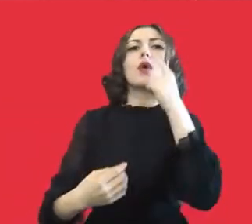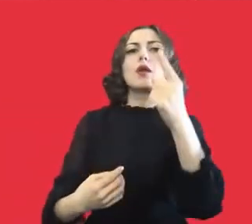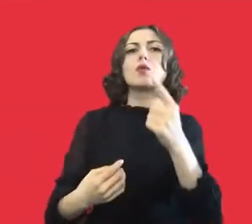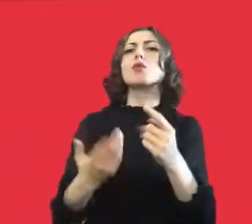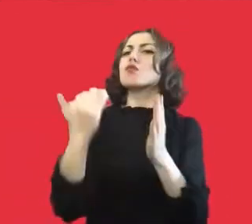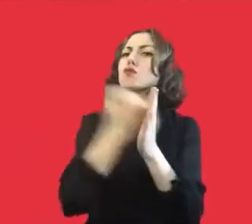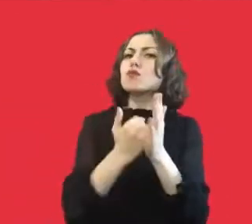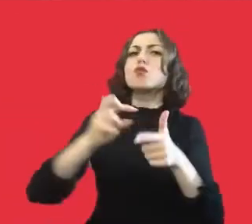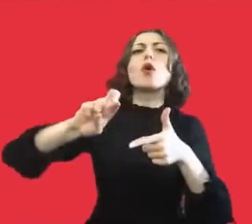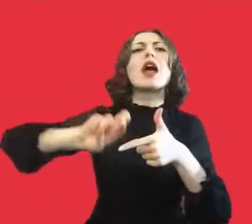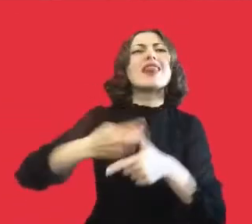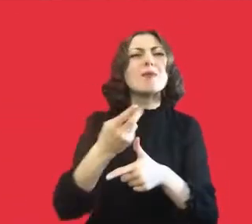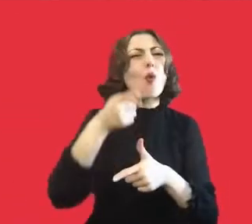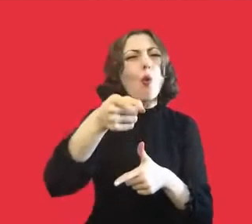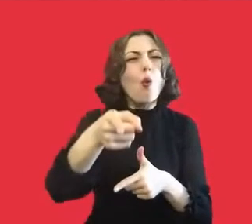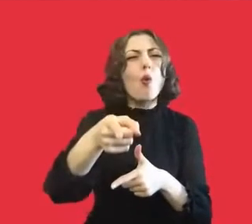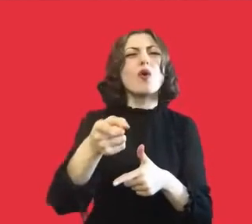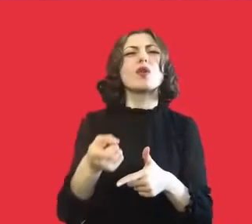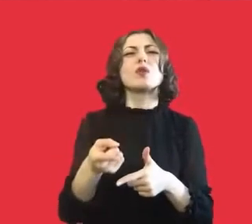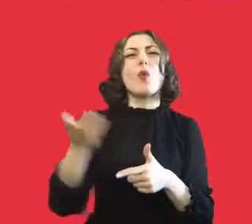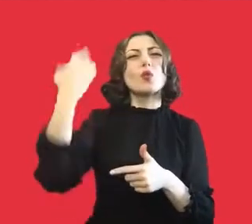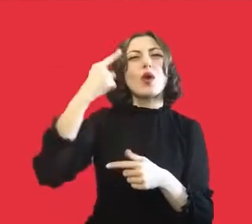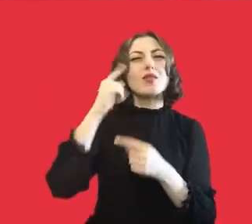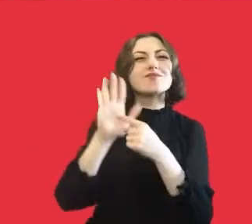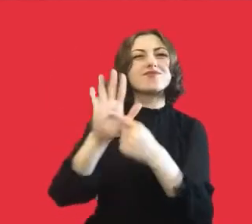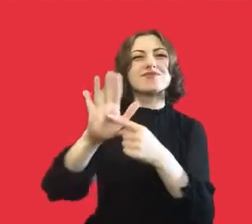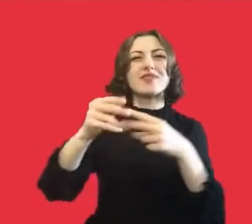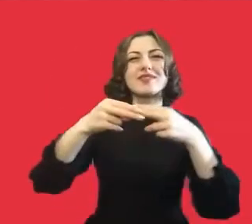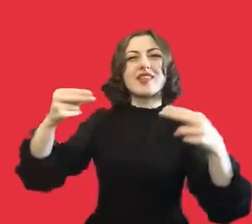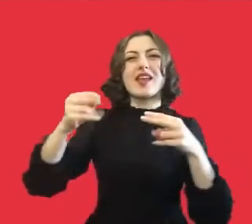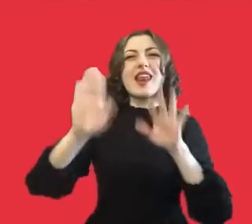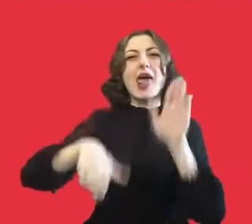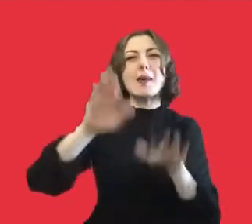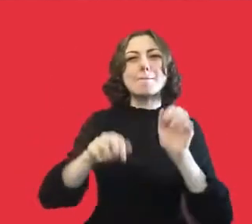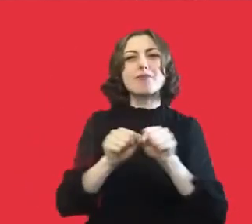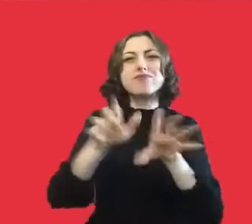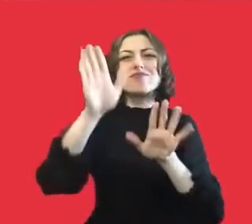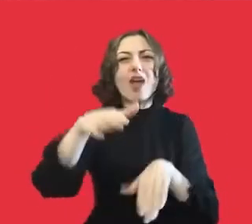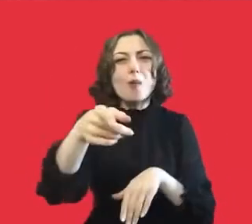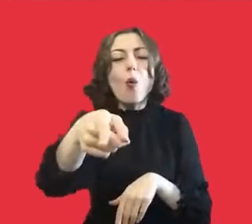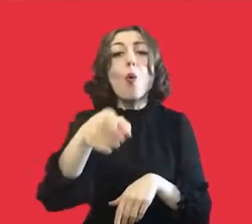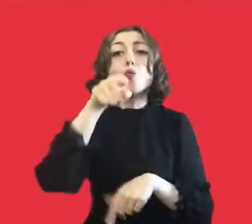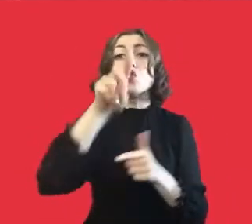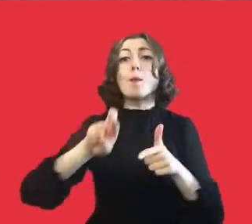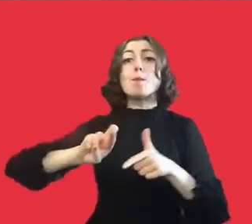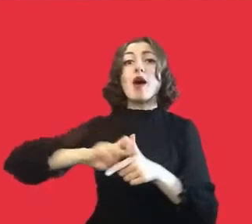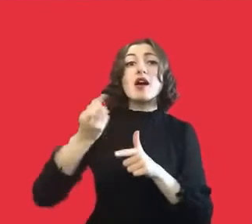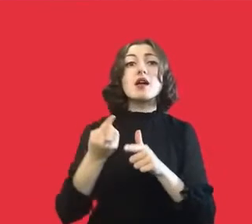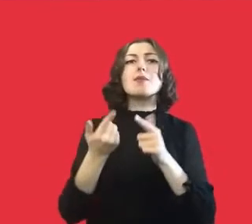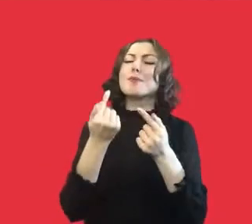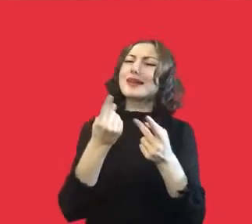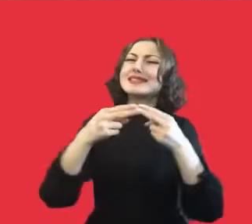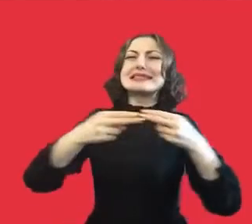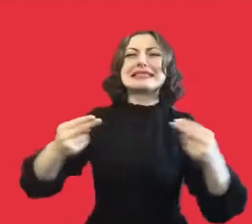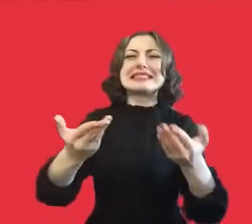dün duyurdunuz, tanıttınız. Bu platformu da biraz bize anlatmanızı rica ediyorum.